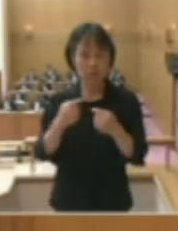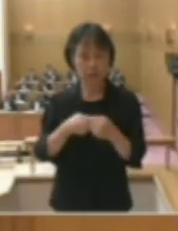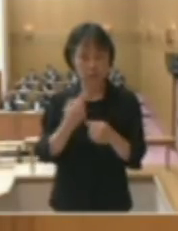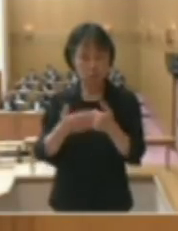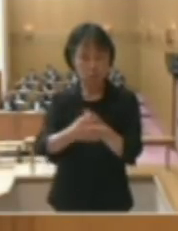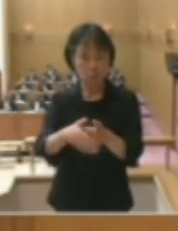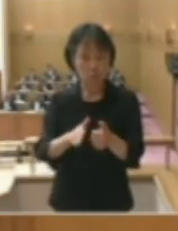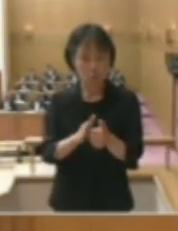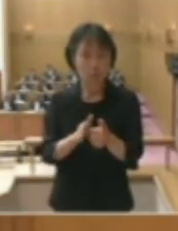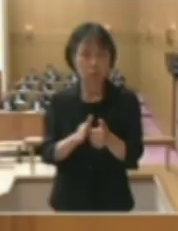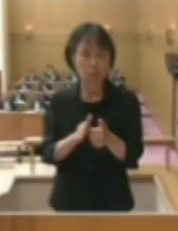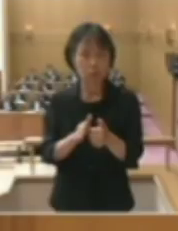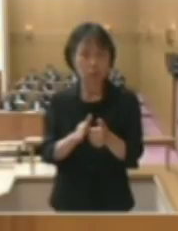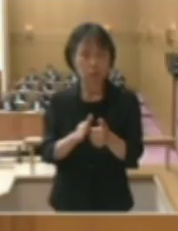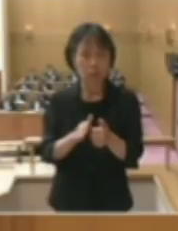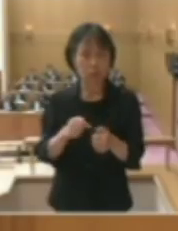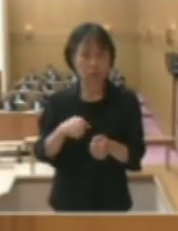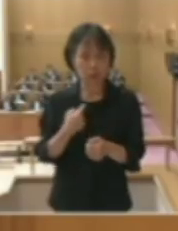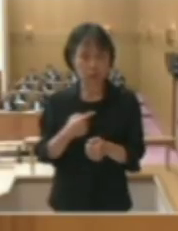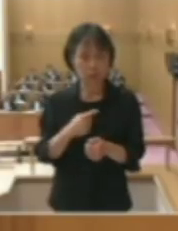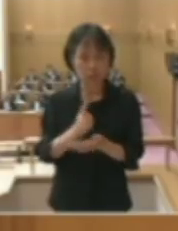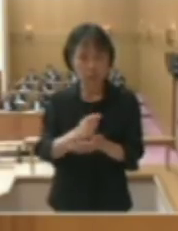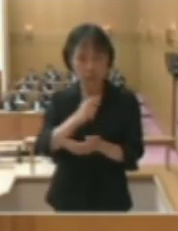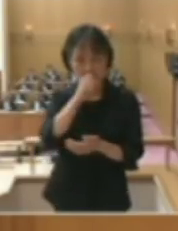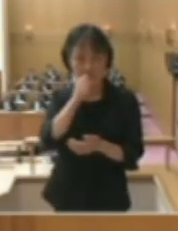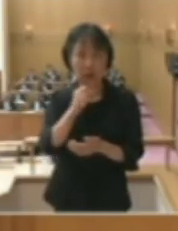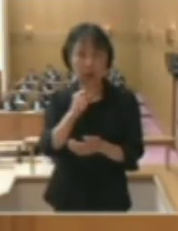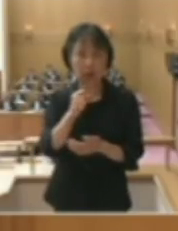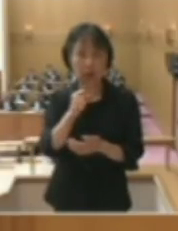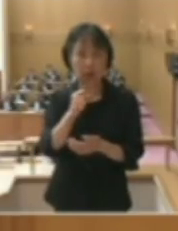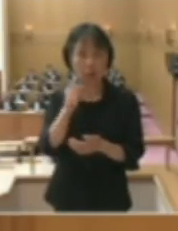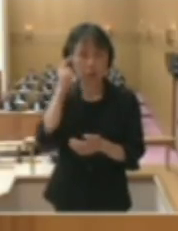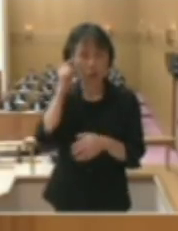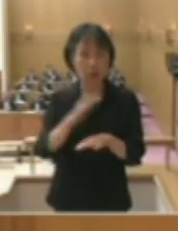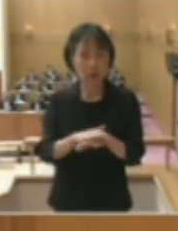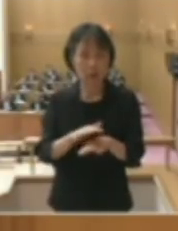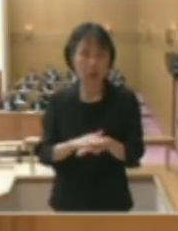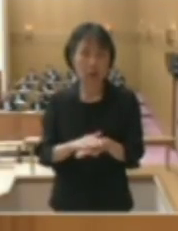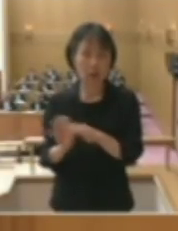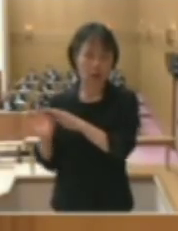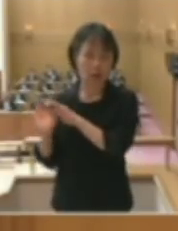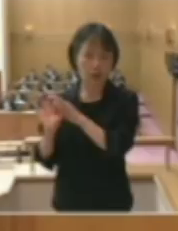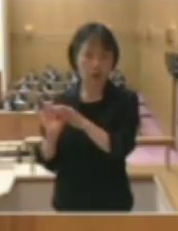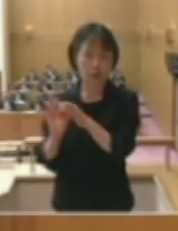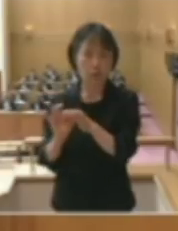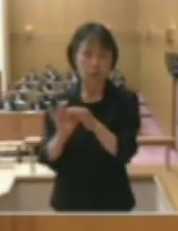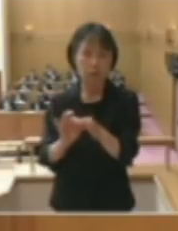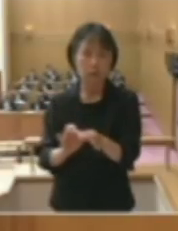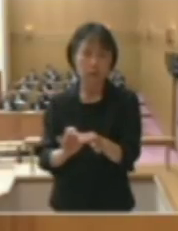得権益追求という悪弊が連綿と存在、継続しているとの証であろう